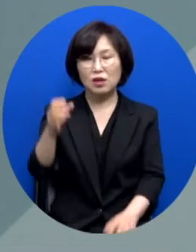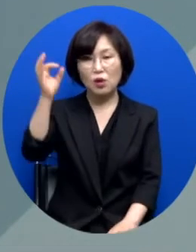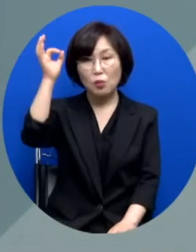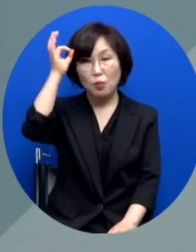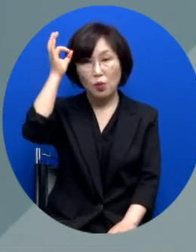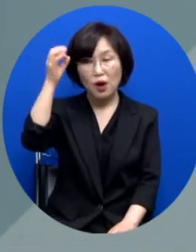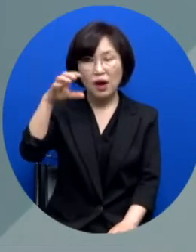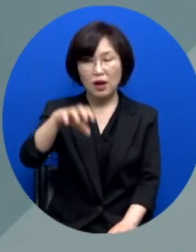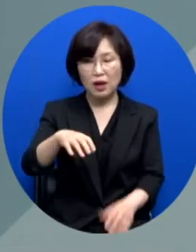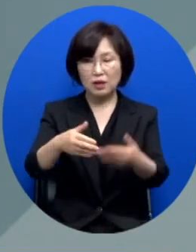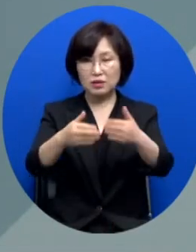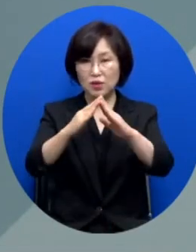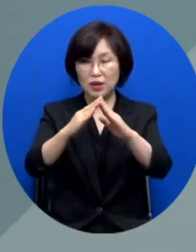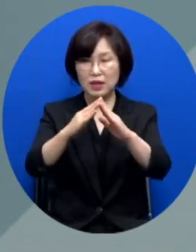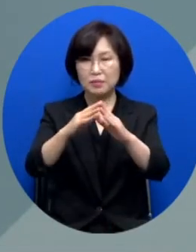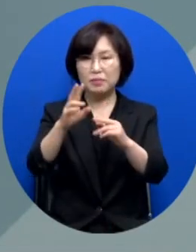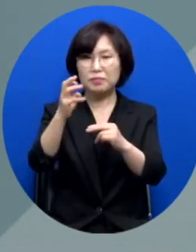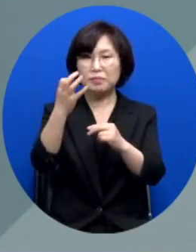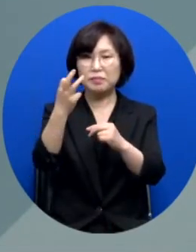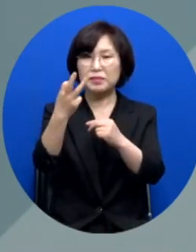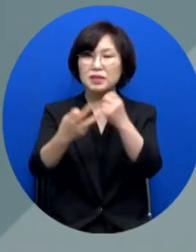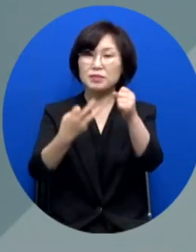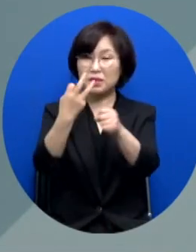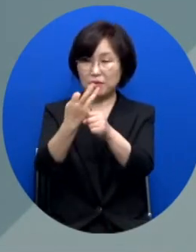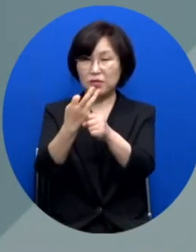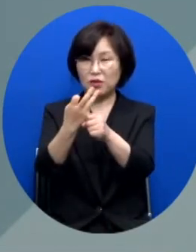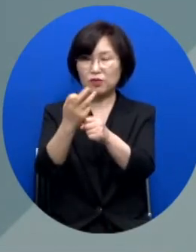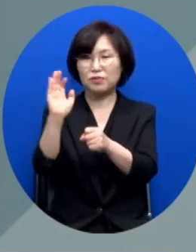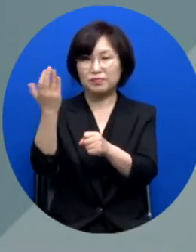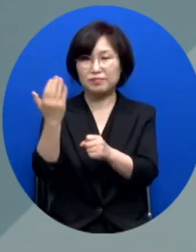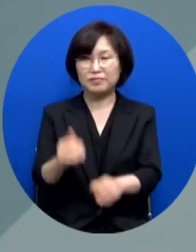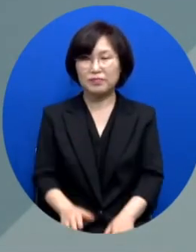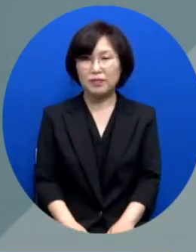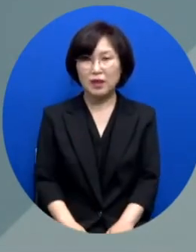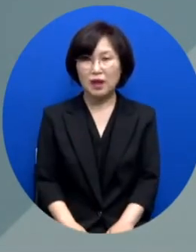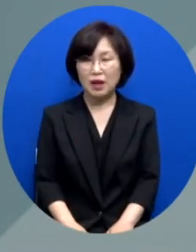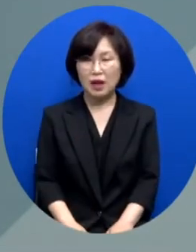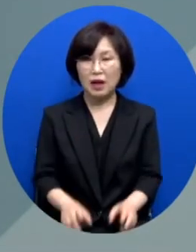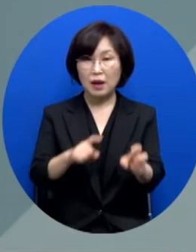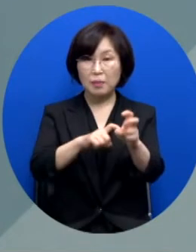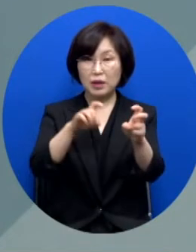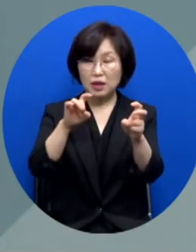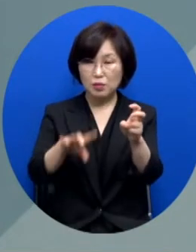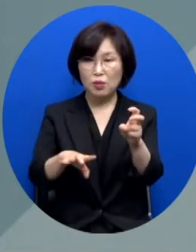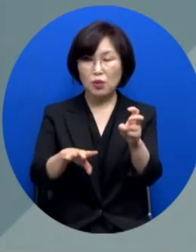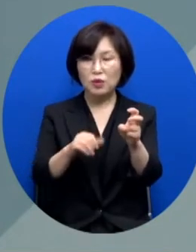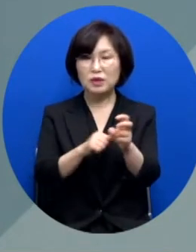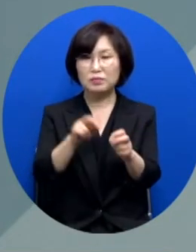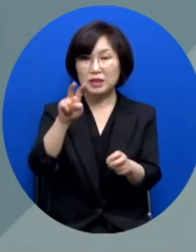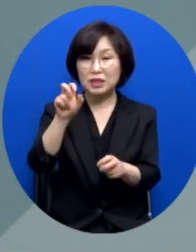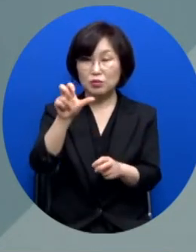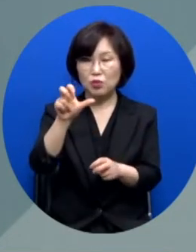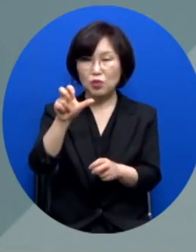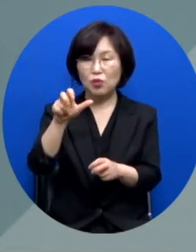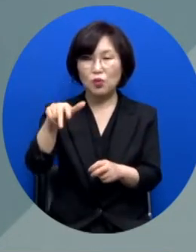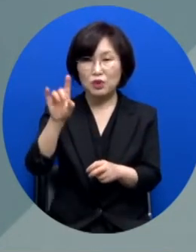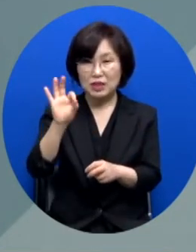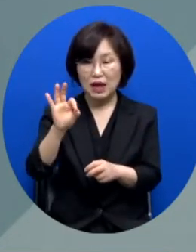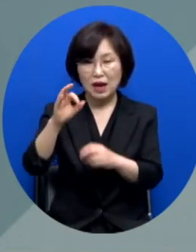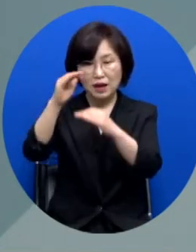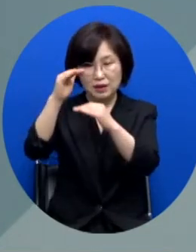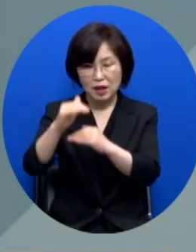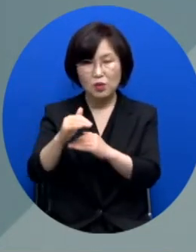지 13년 차인데요. 13년 동안 마태복음 25장 40절의 모토를